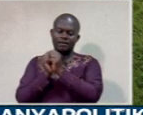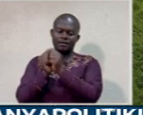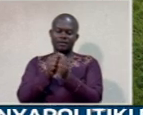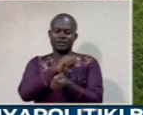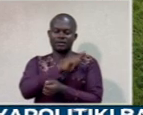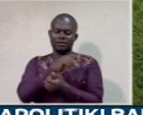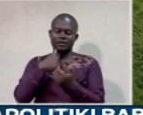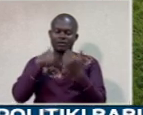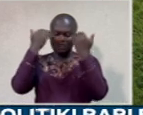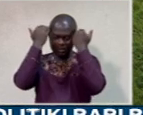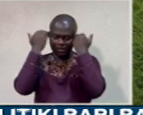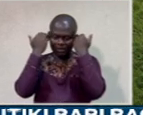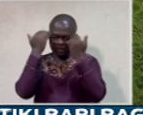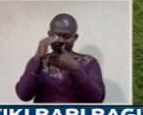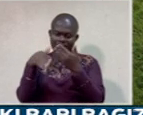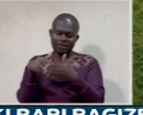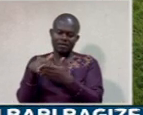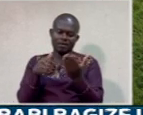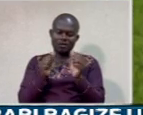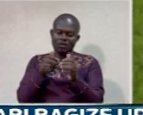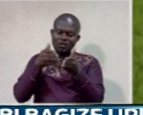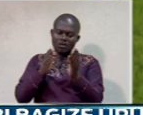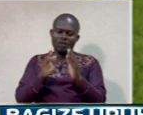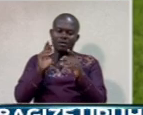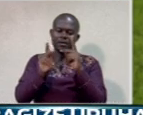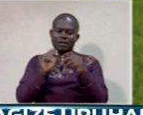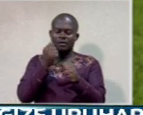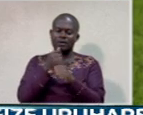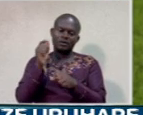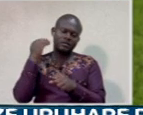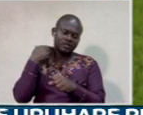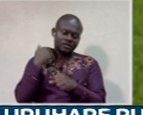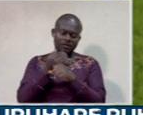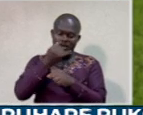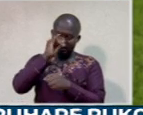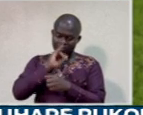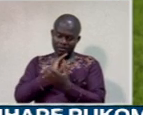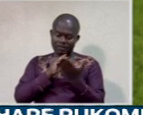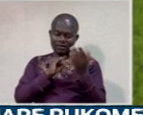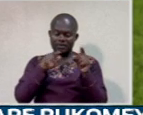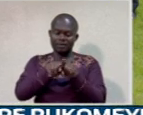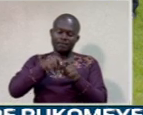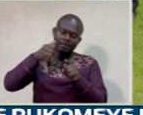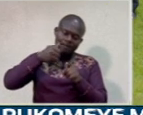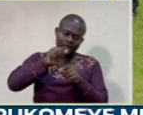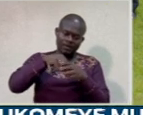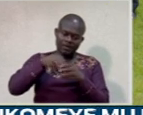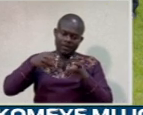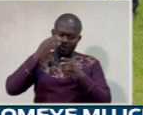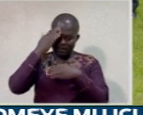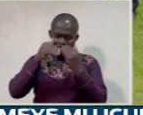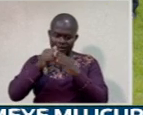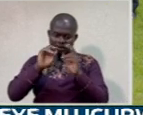n'amahirwe yo kugira urukiko rugikurikirana baba jenosideri bakoze Jenoside yakorewe Abatutsi nabyo ni mu buryo bwo kugira